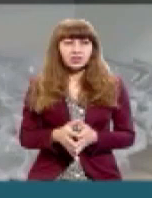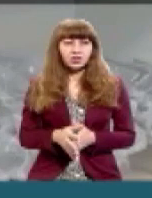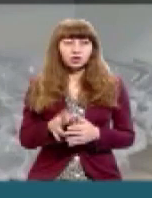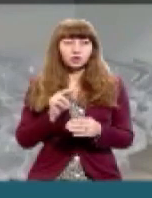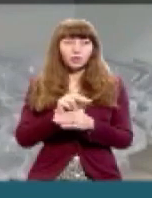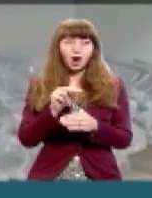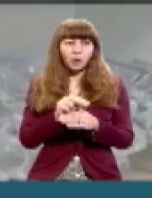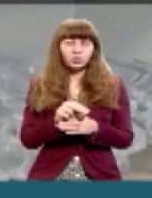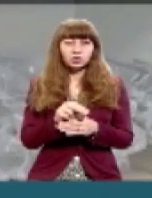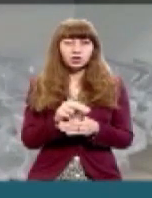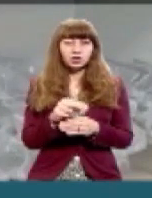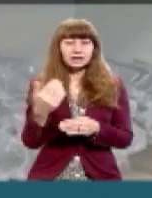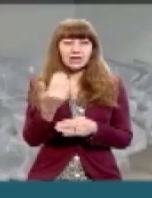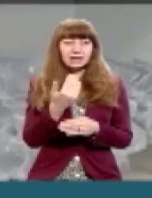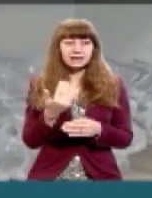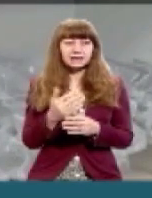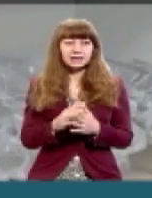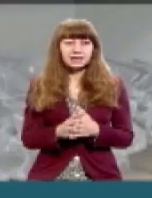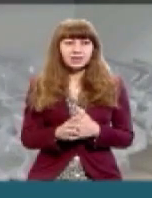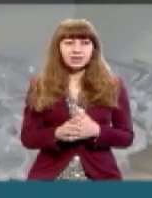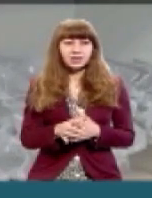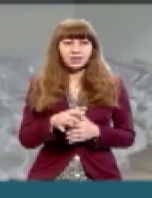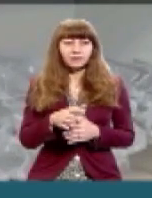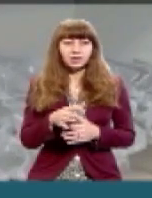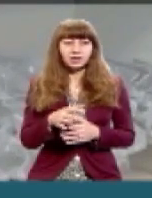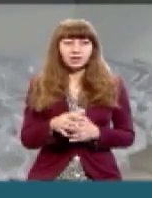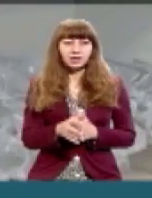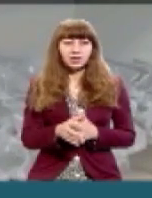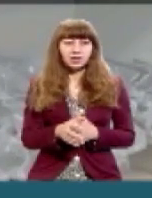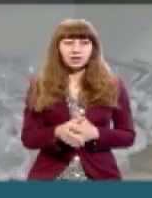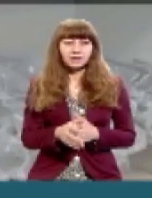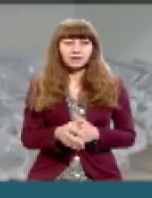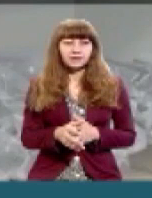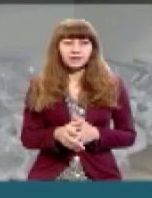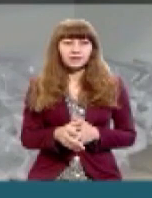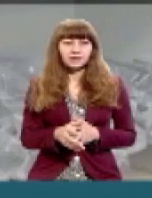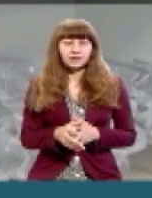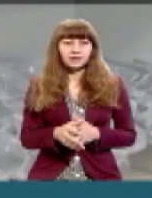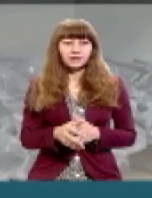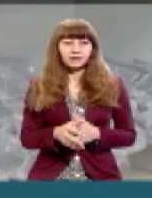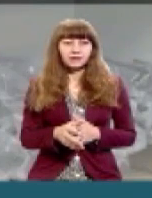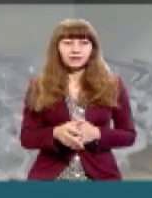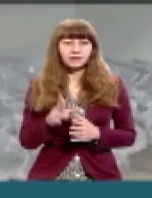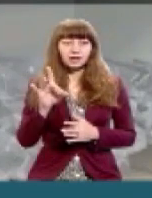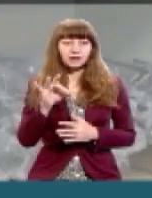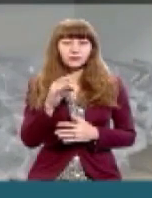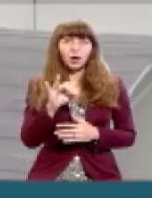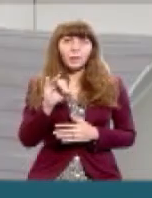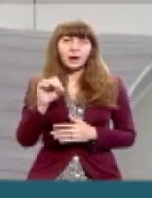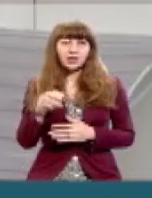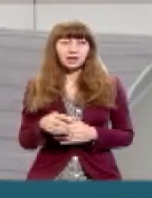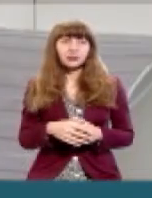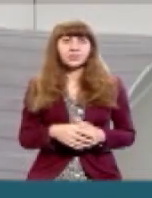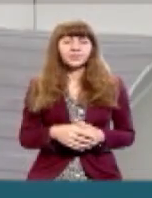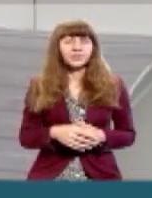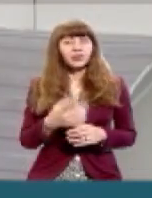этому. И мы, то есть сказать, в эпоху времени хотим из железных кассовых аппаратов переключиться на вот так называемую автоматизацию торговли.